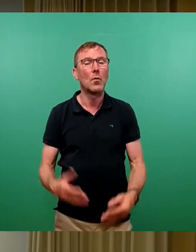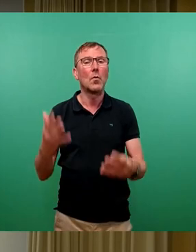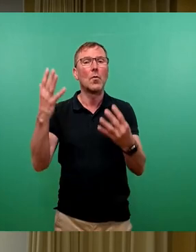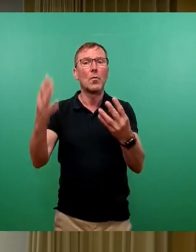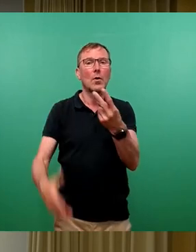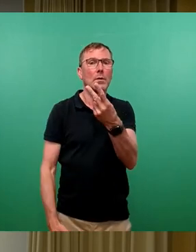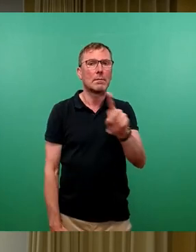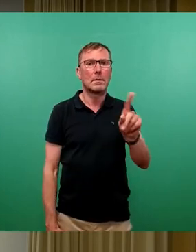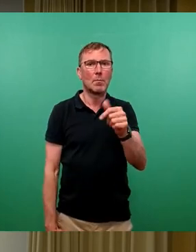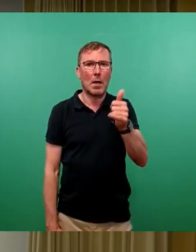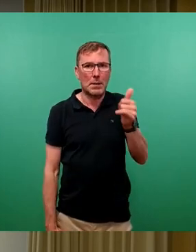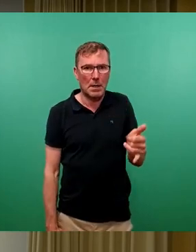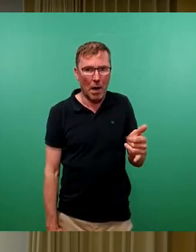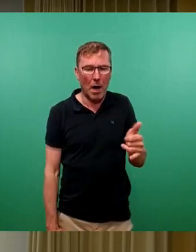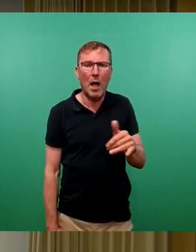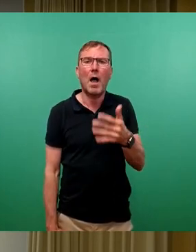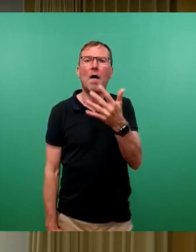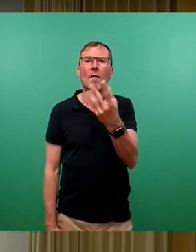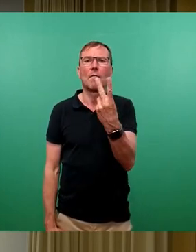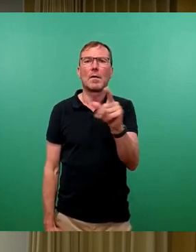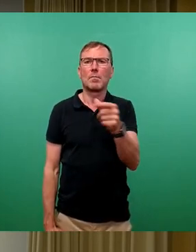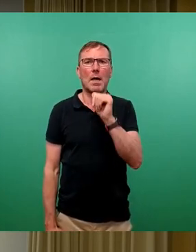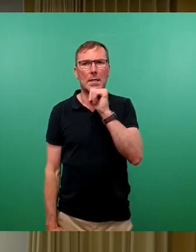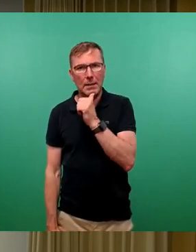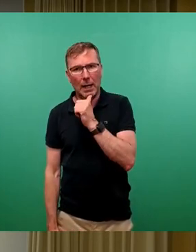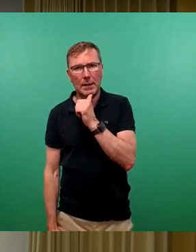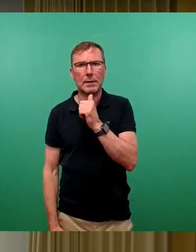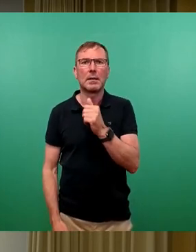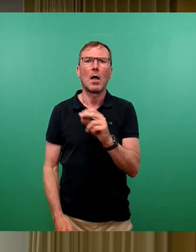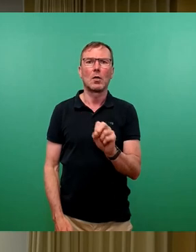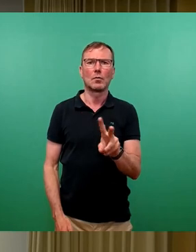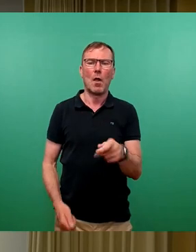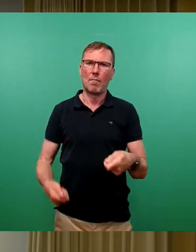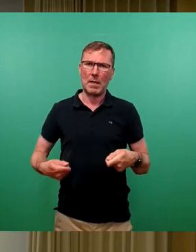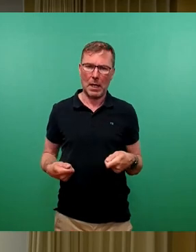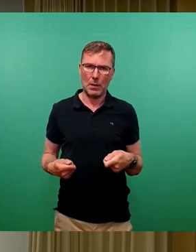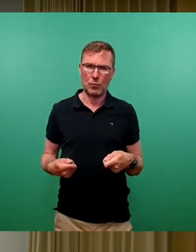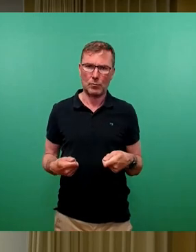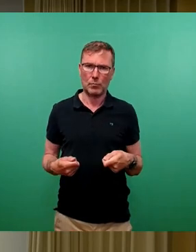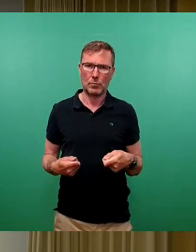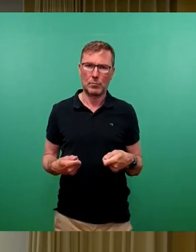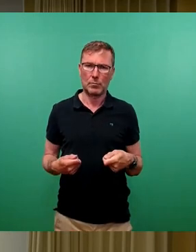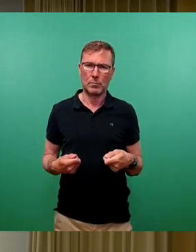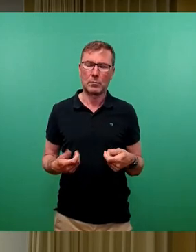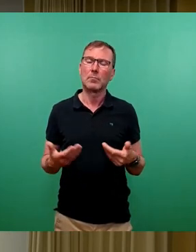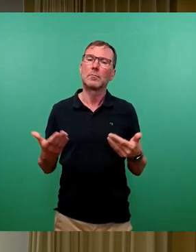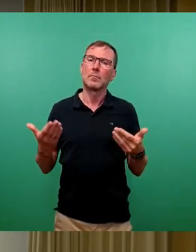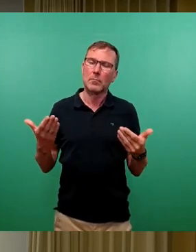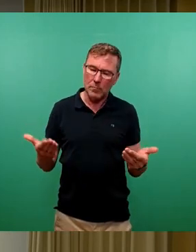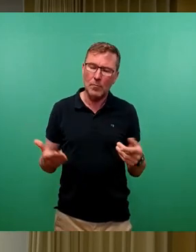Neunundzwanzig Ja-Stimmen, 25 Nein-Stimmen bei 12 Enthaltungen ist das